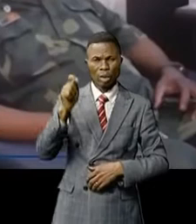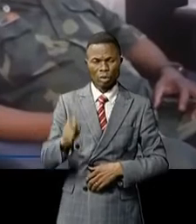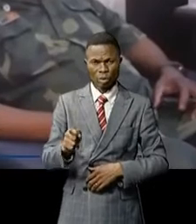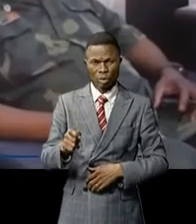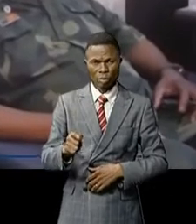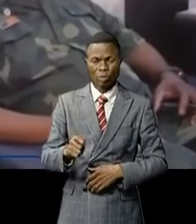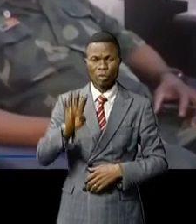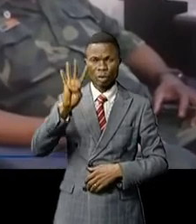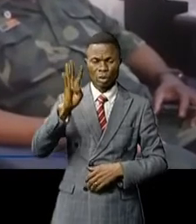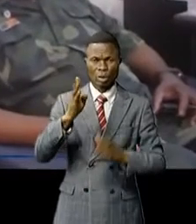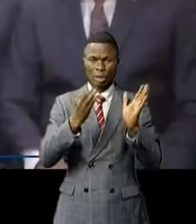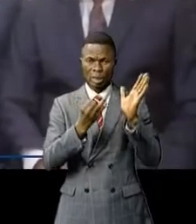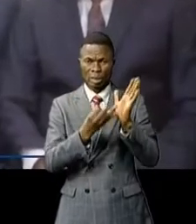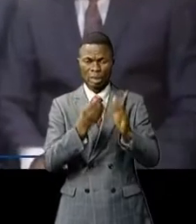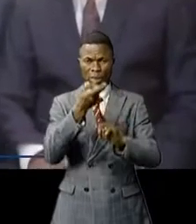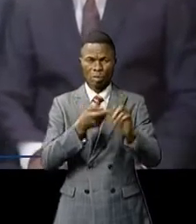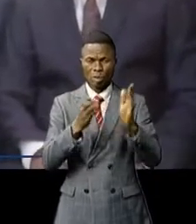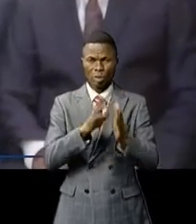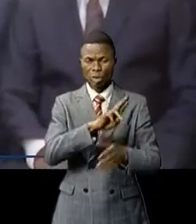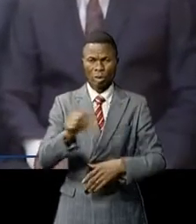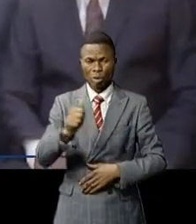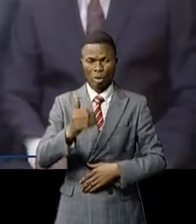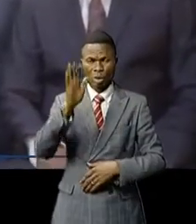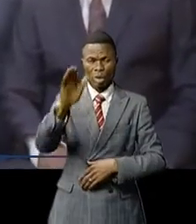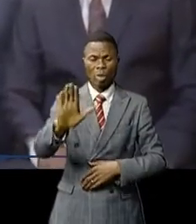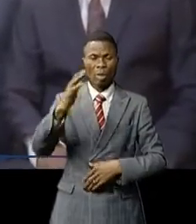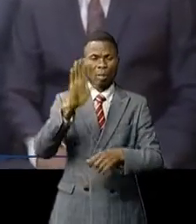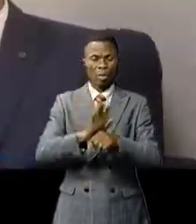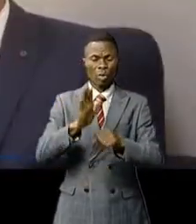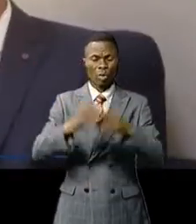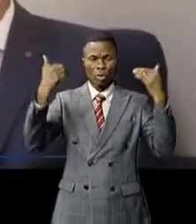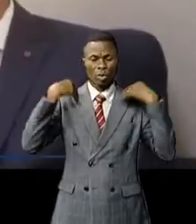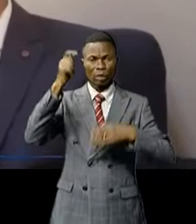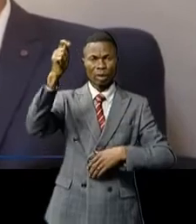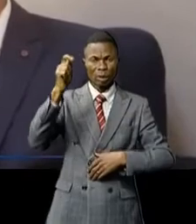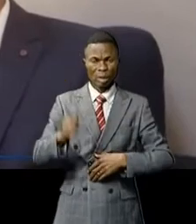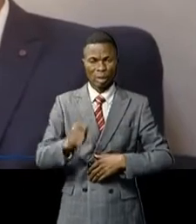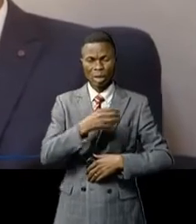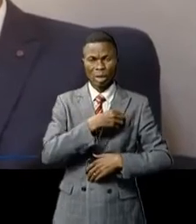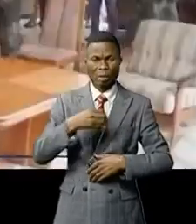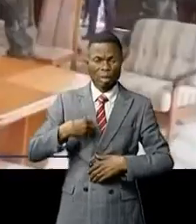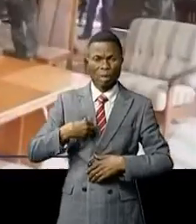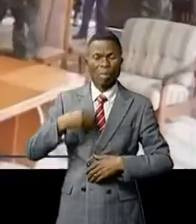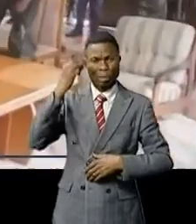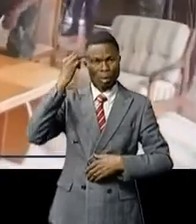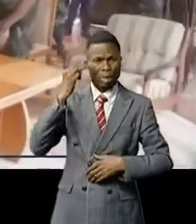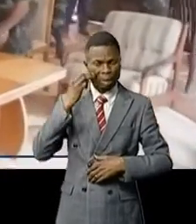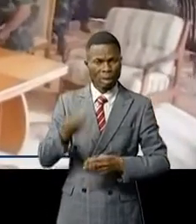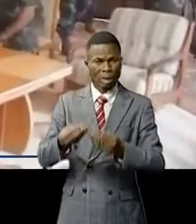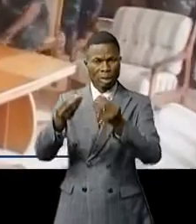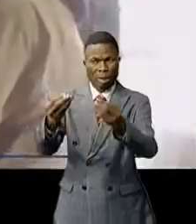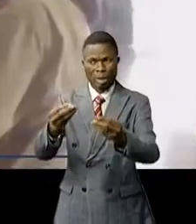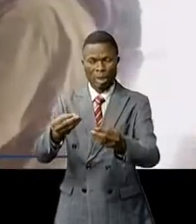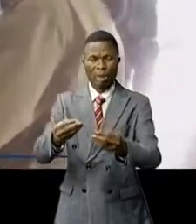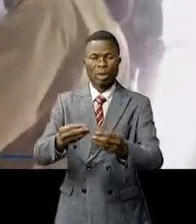que le jeudi 7 octobre 2021, devant les hauts officiers militaire, la servante des soldats congolais a remis les clés